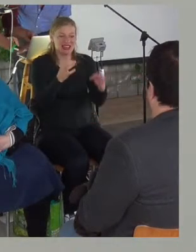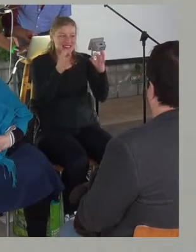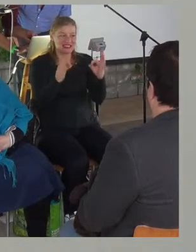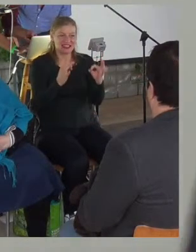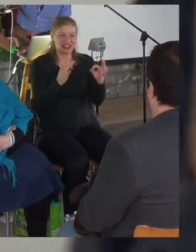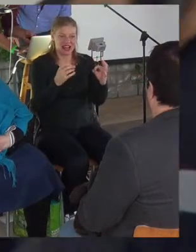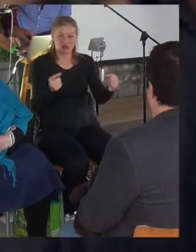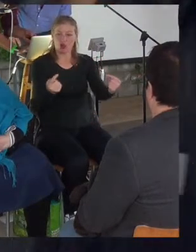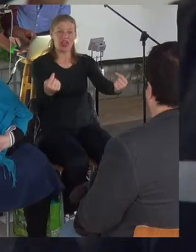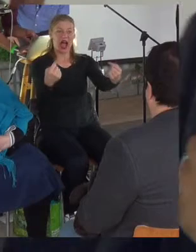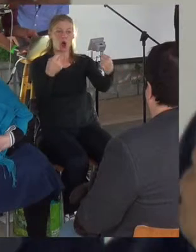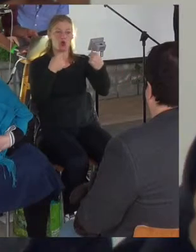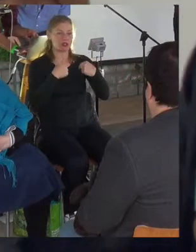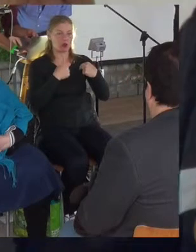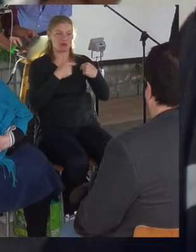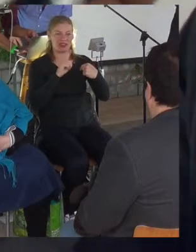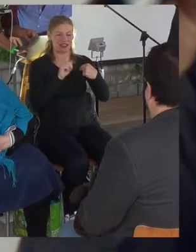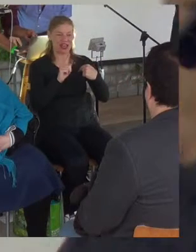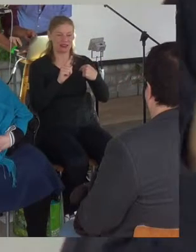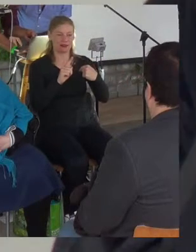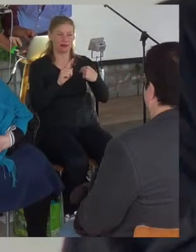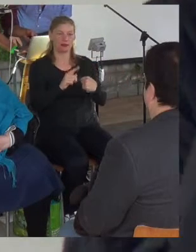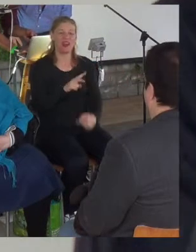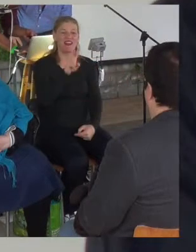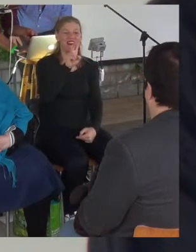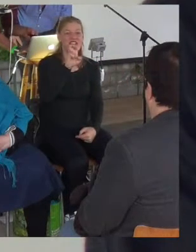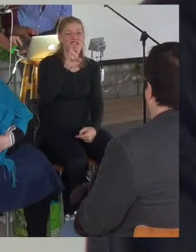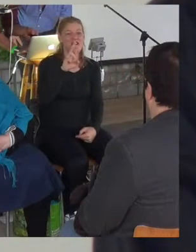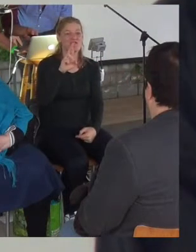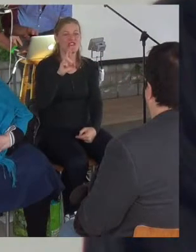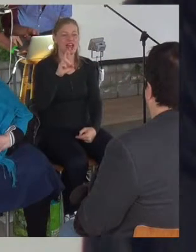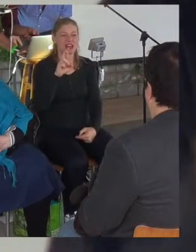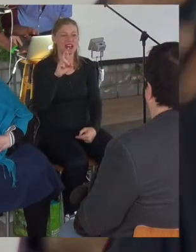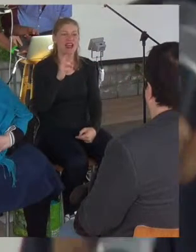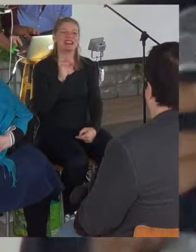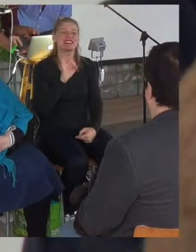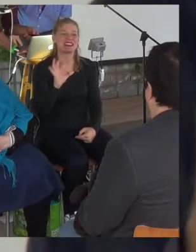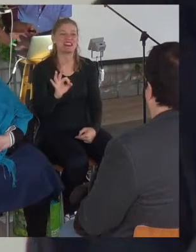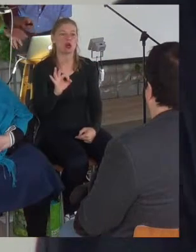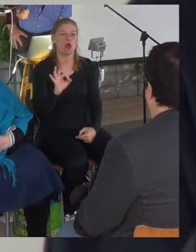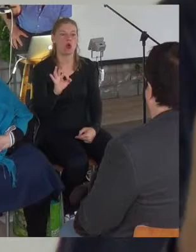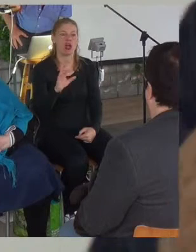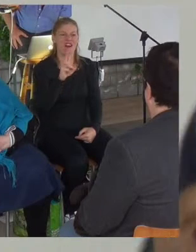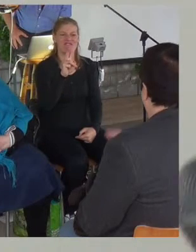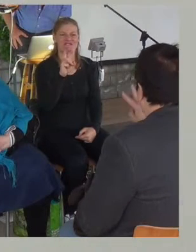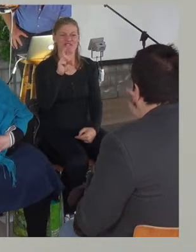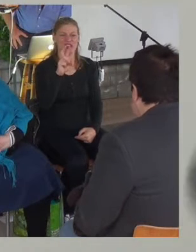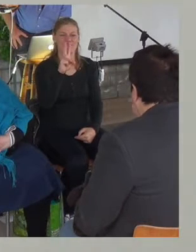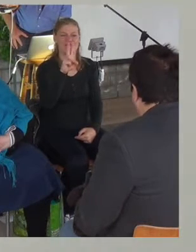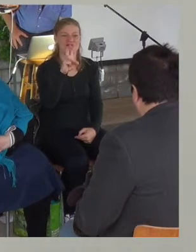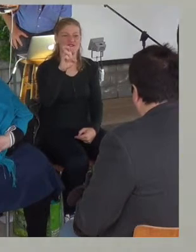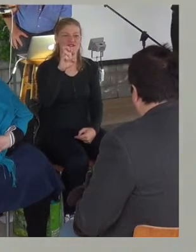Versicherung. Das Ver ist immer eine Negativsilbe. Ver zerreißt alles.